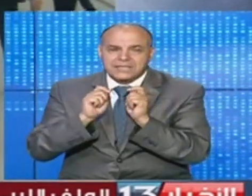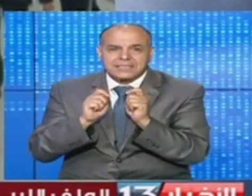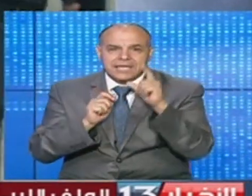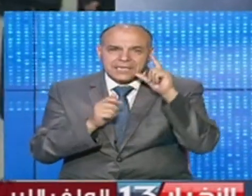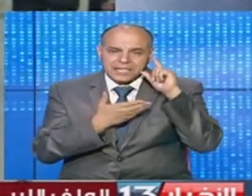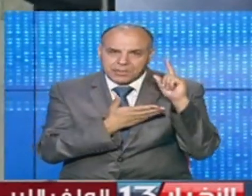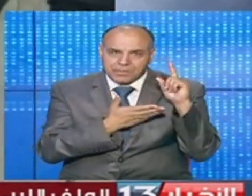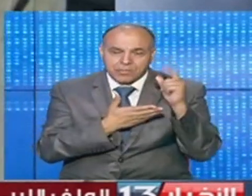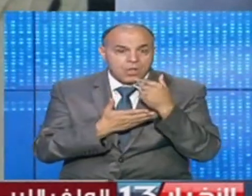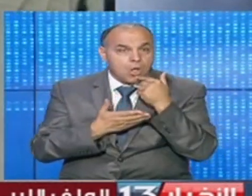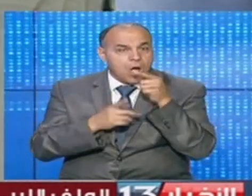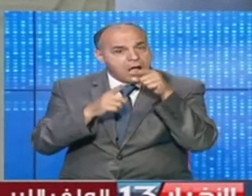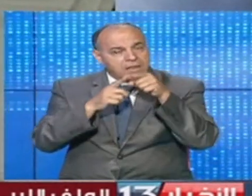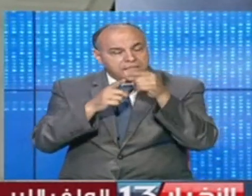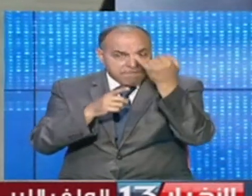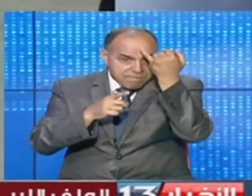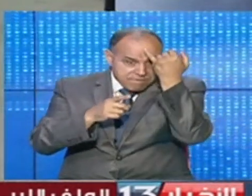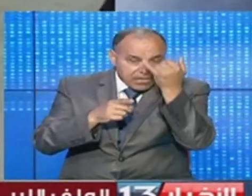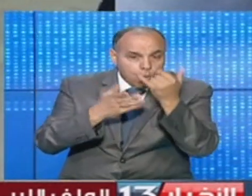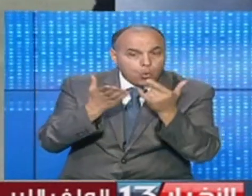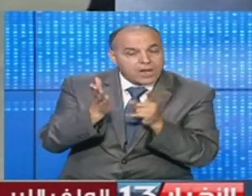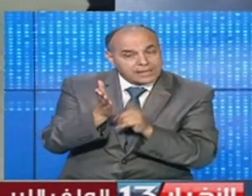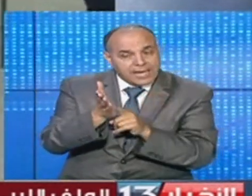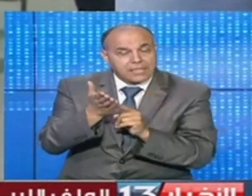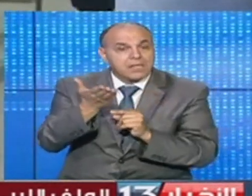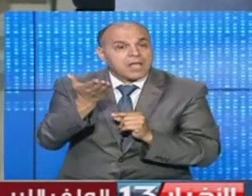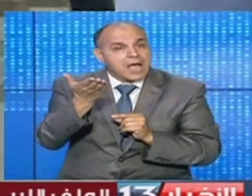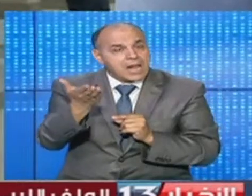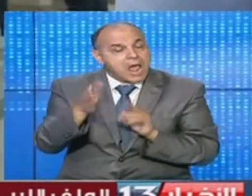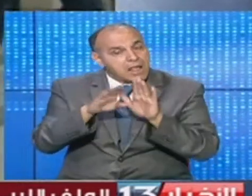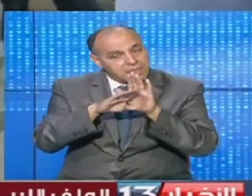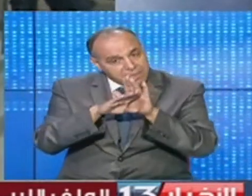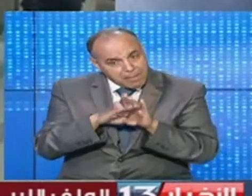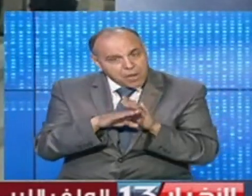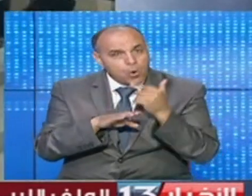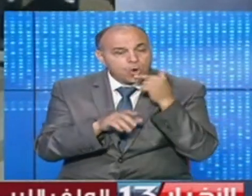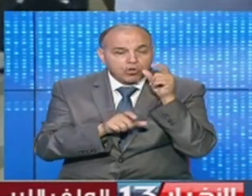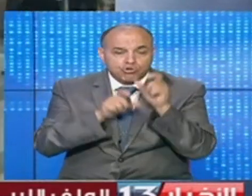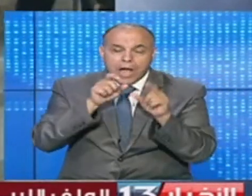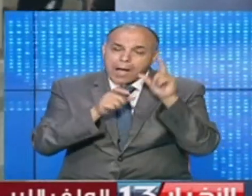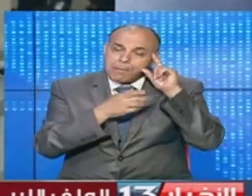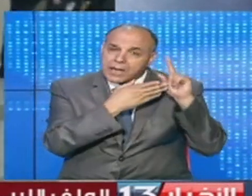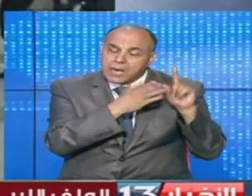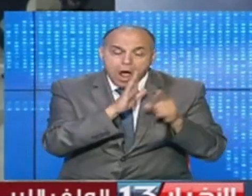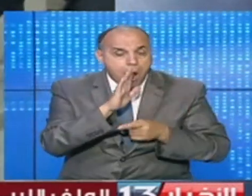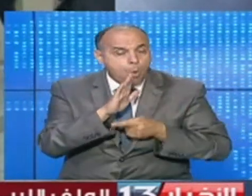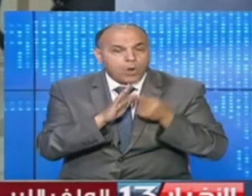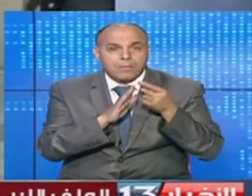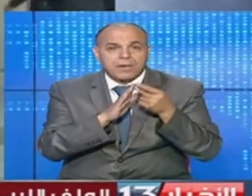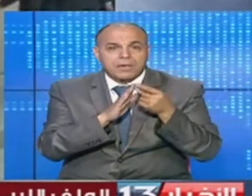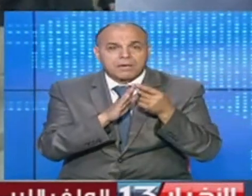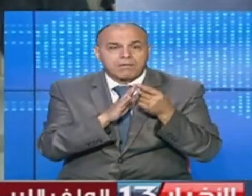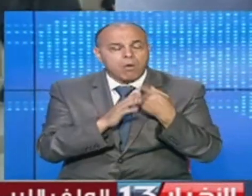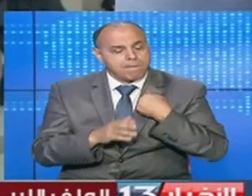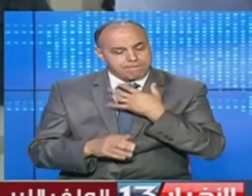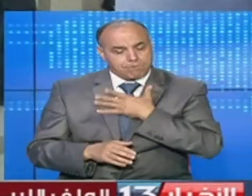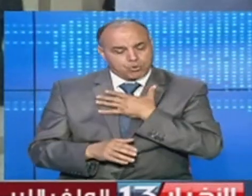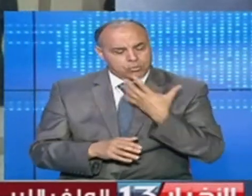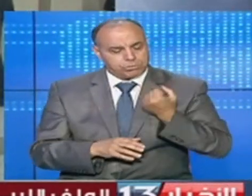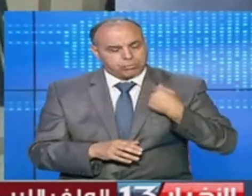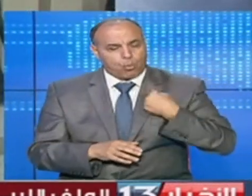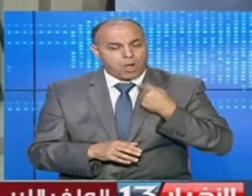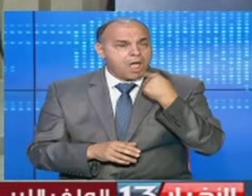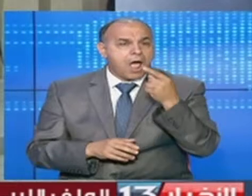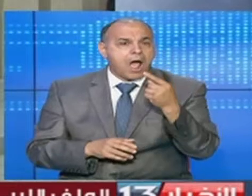الليبي وتهدف المبادره وفق تاكيدها الى ضمان ان ياخذ الشعب الليبي لاول مره زمام الامور بيده